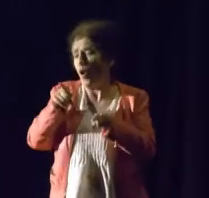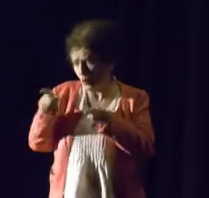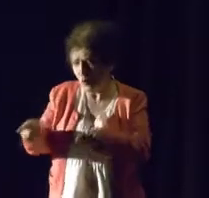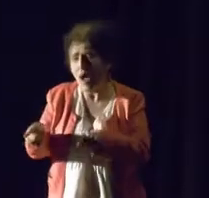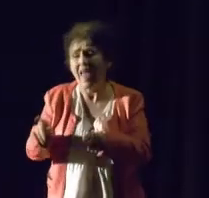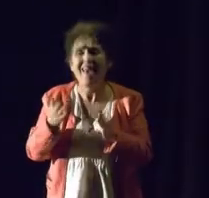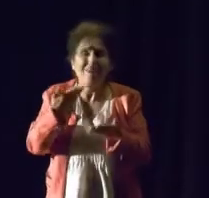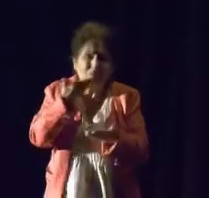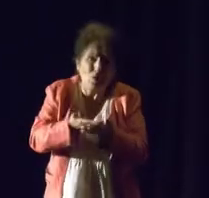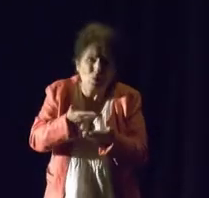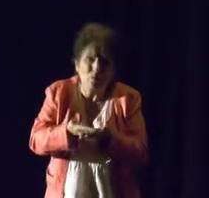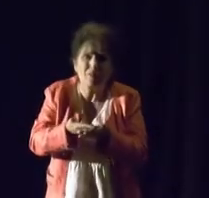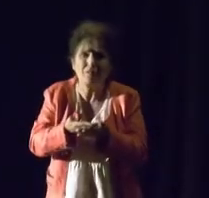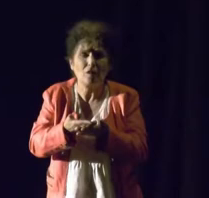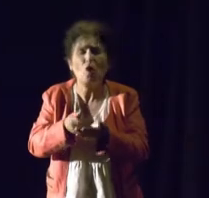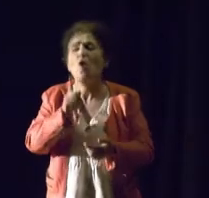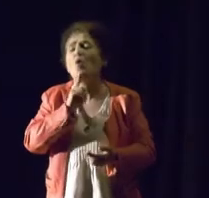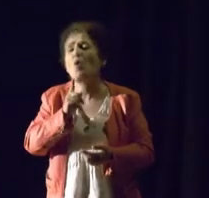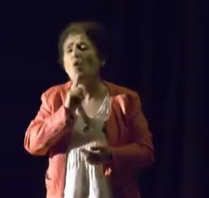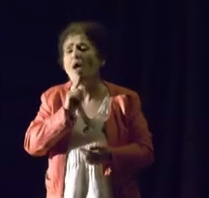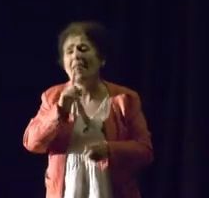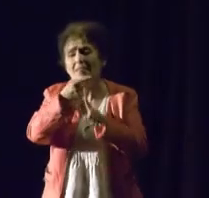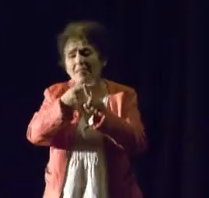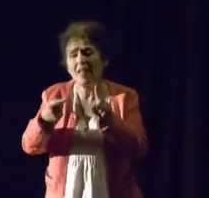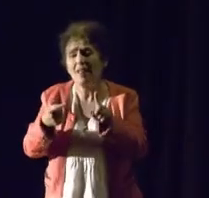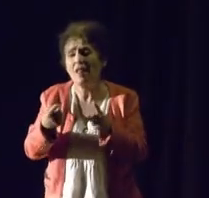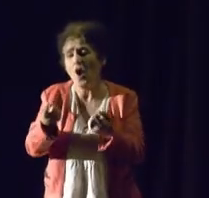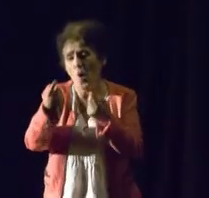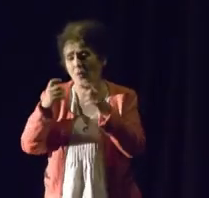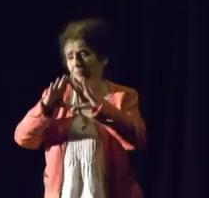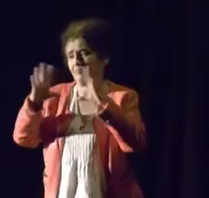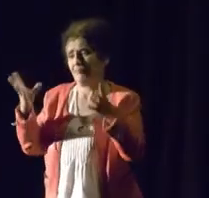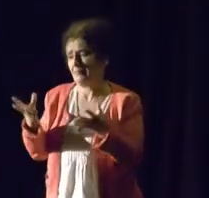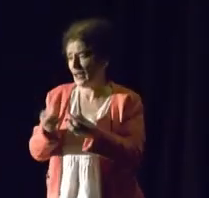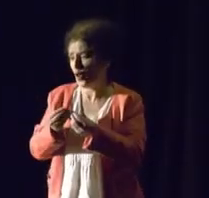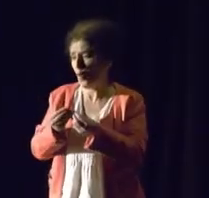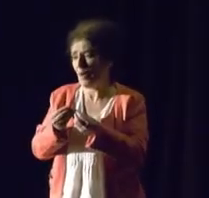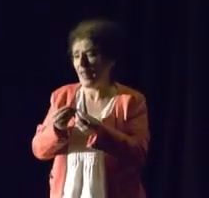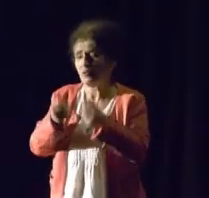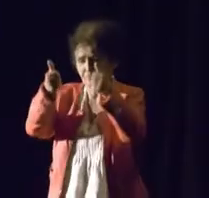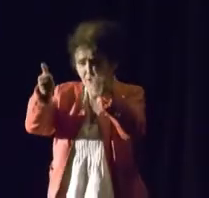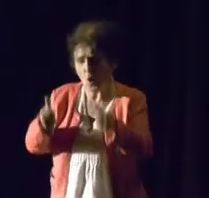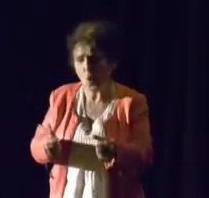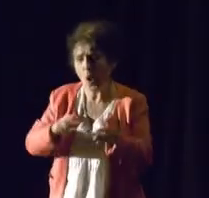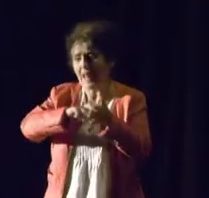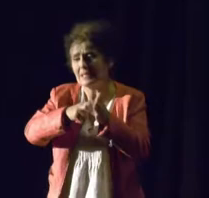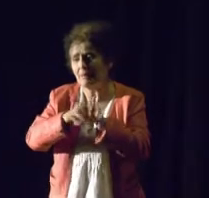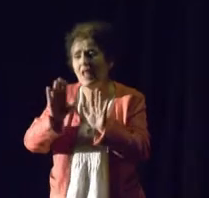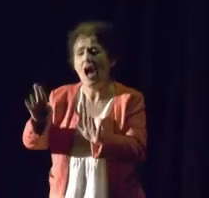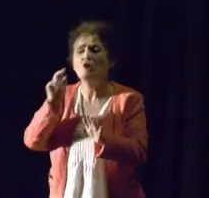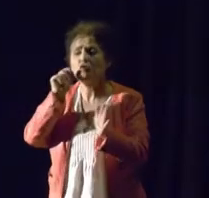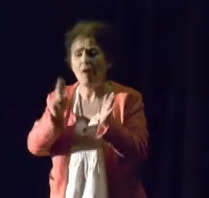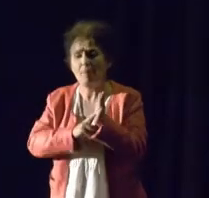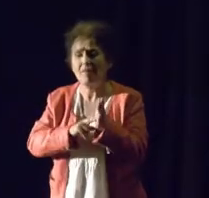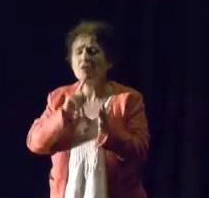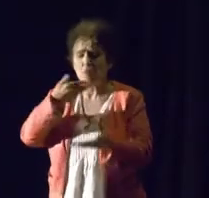она есенцијалното кое што е дел и од целокупниот концепт на човековите права, кој